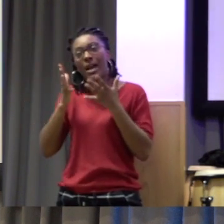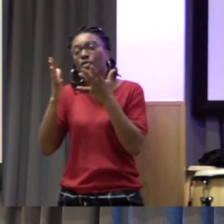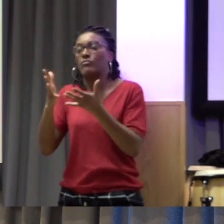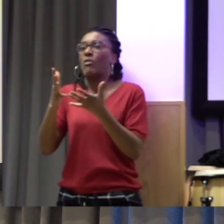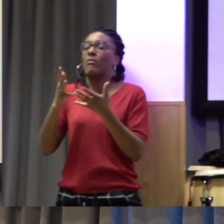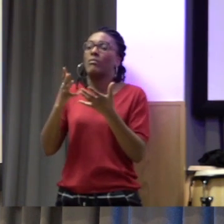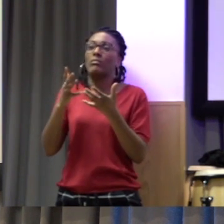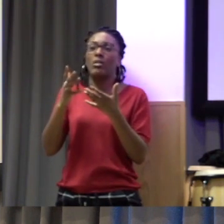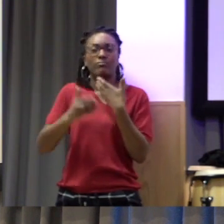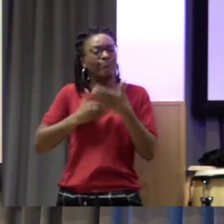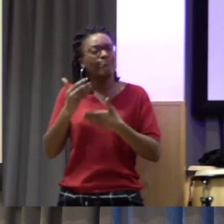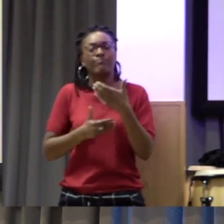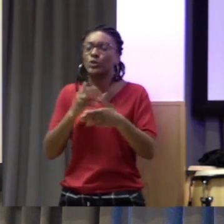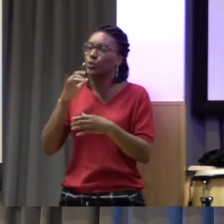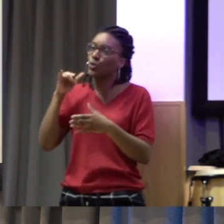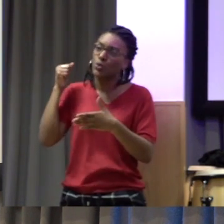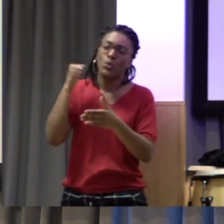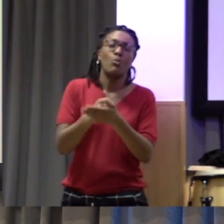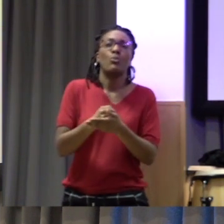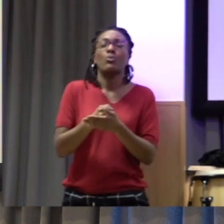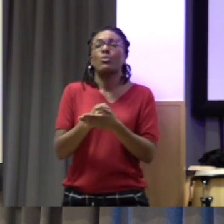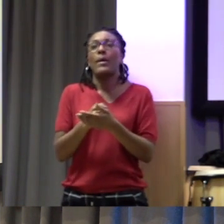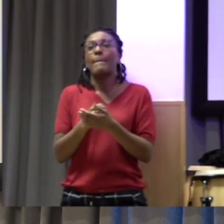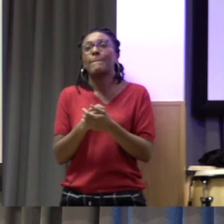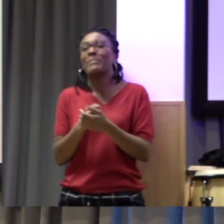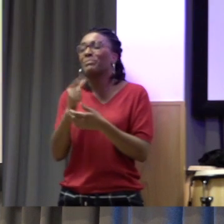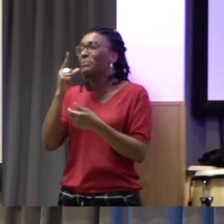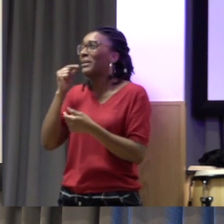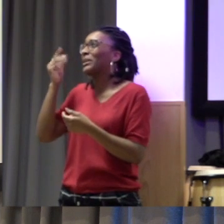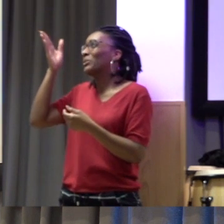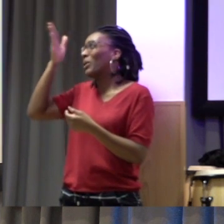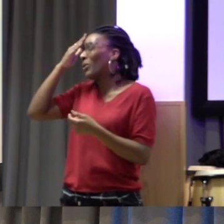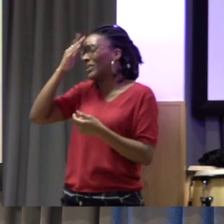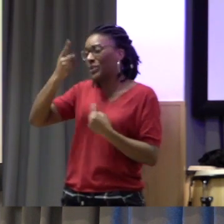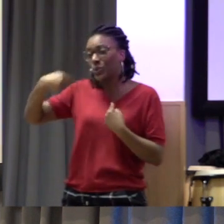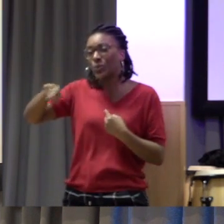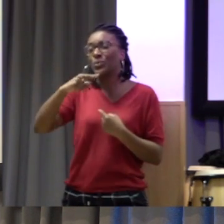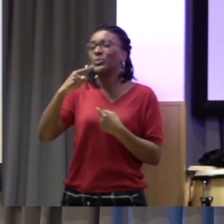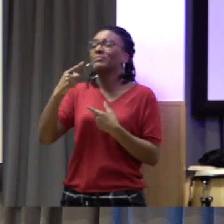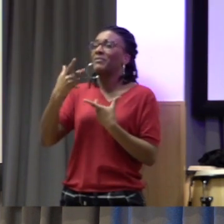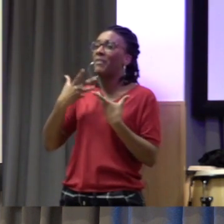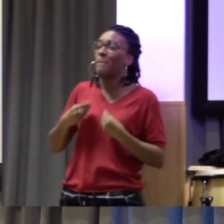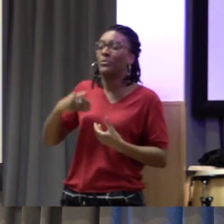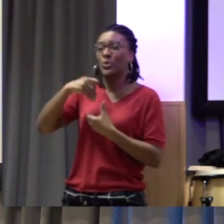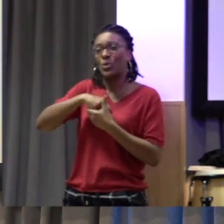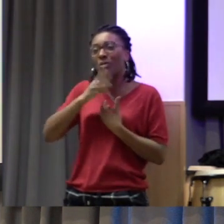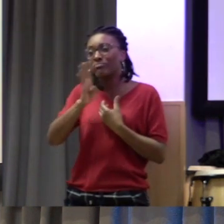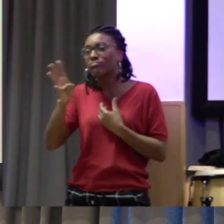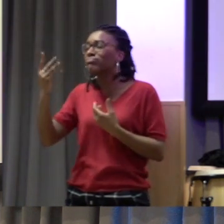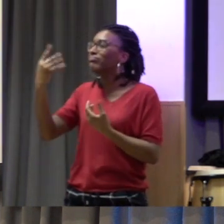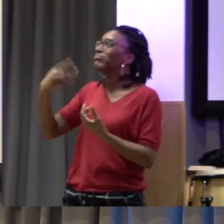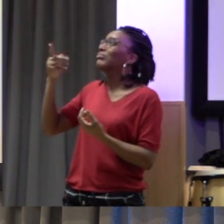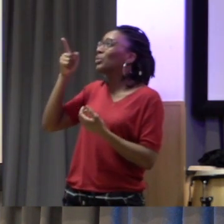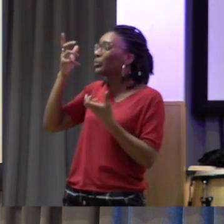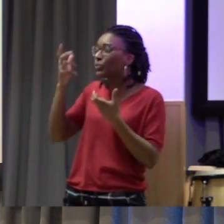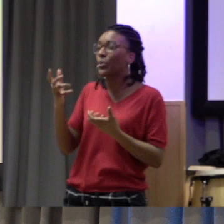puissions aller jusqu'au bout. Père, tu connais nos faiblesses, tu connais nos manquements, et tu es celui qui veut